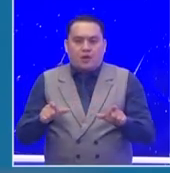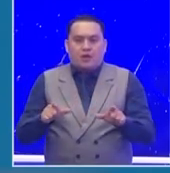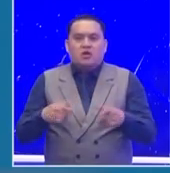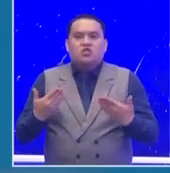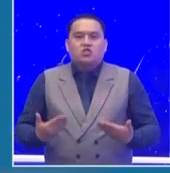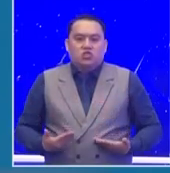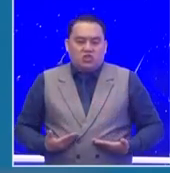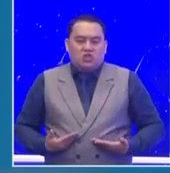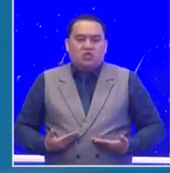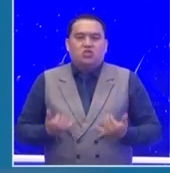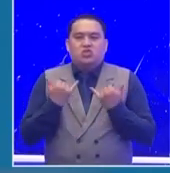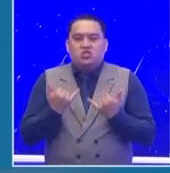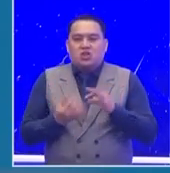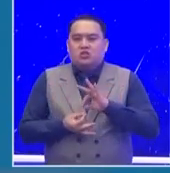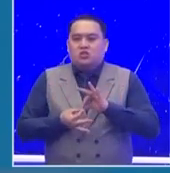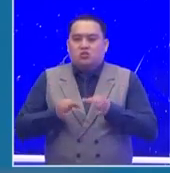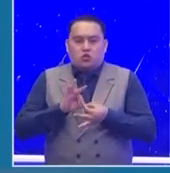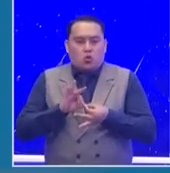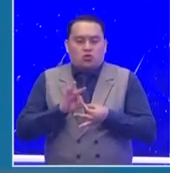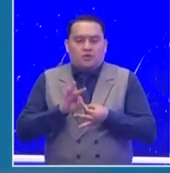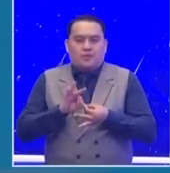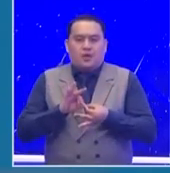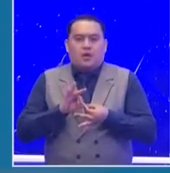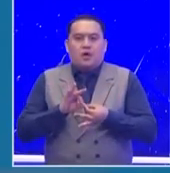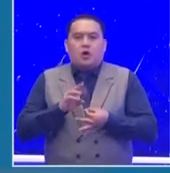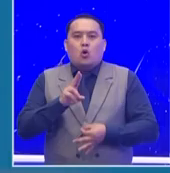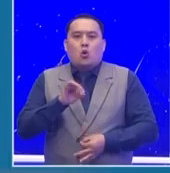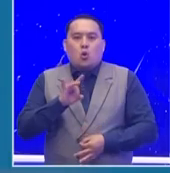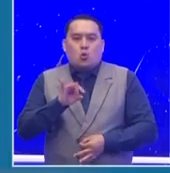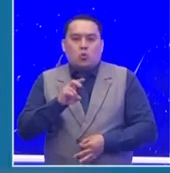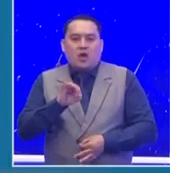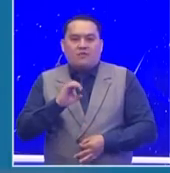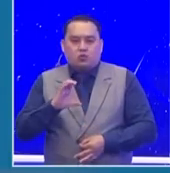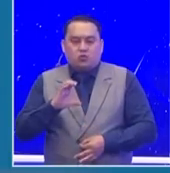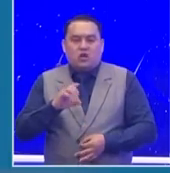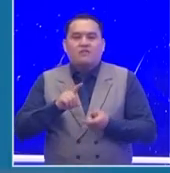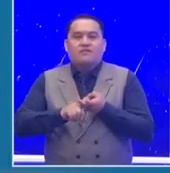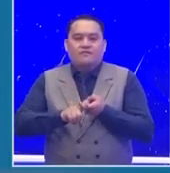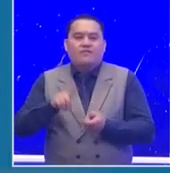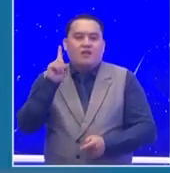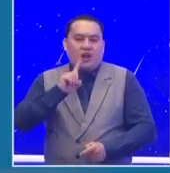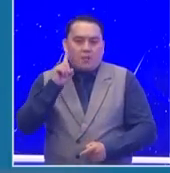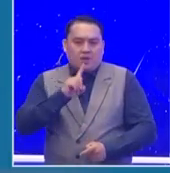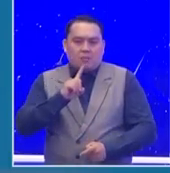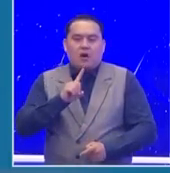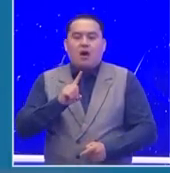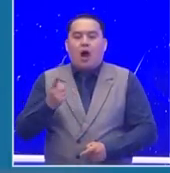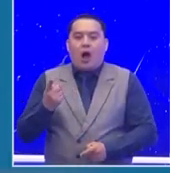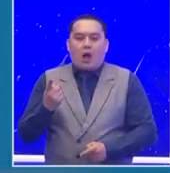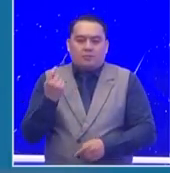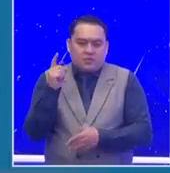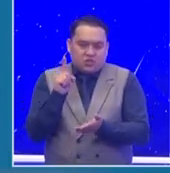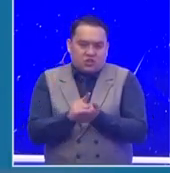каждого из нас в непростые условия. Но эпидемия коронавируса – временное явление, и мы обязательно его